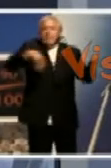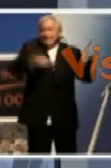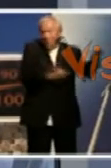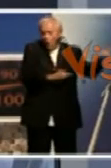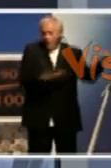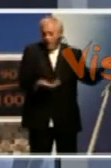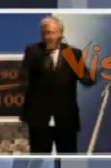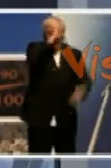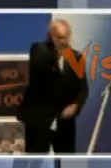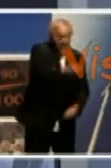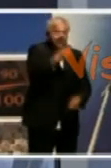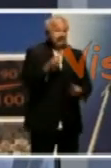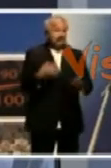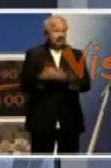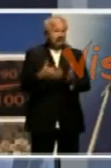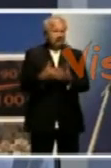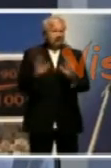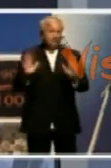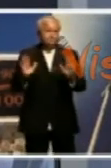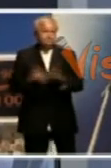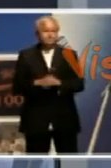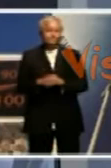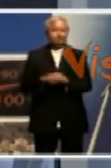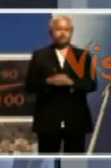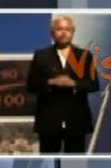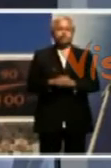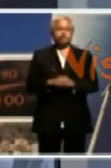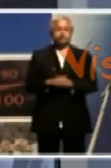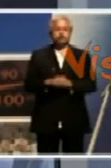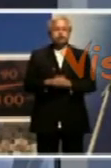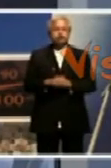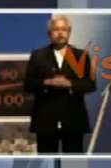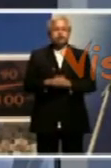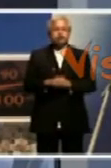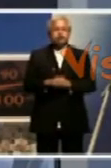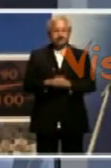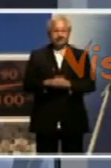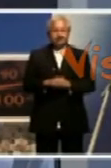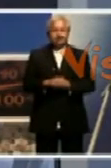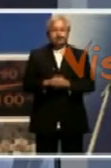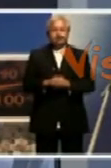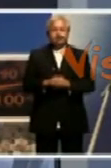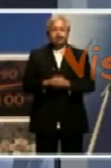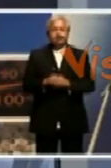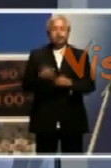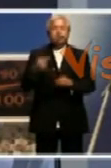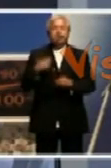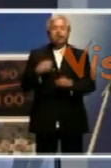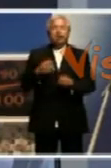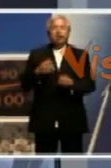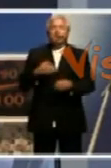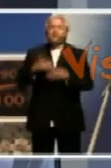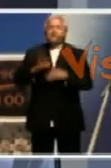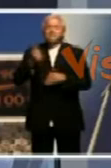Marchionne. Questo si fa dopo Salvini, ragazzi. Ecco. Leva anche questa, guarda, perché la Salvini ci ha fatto perdere il filo.